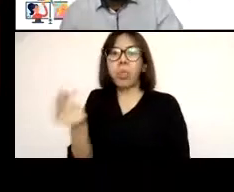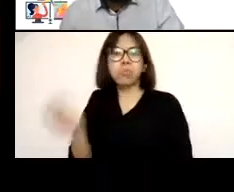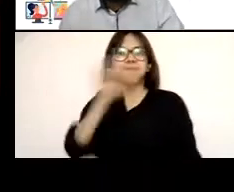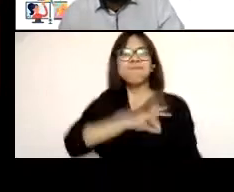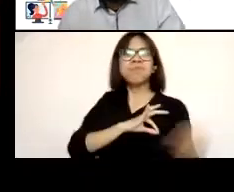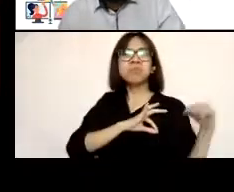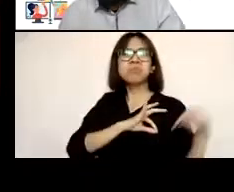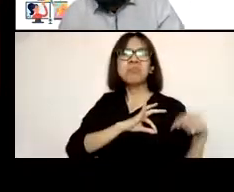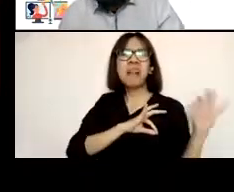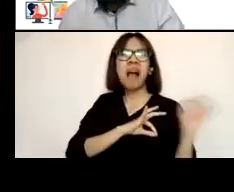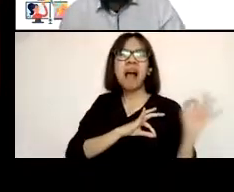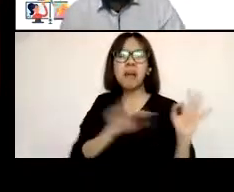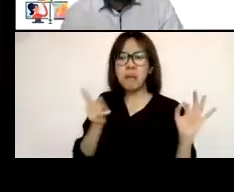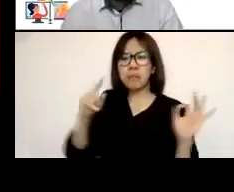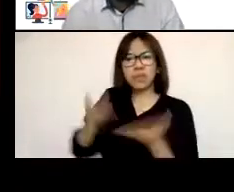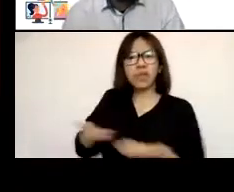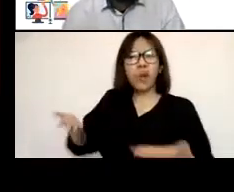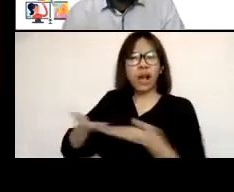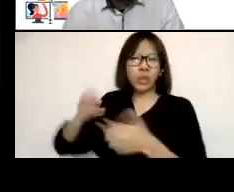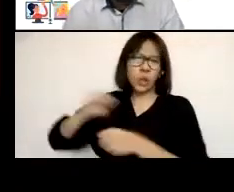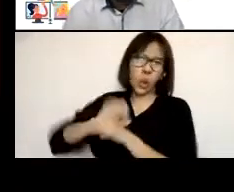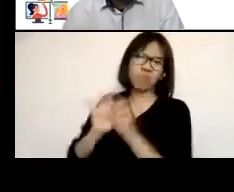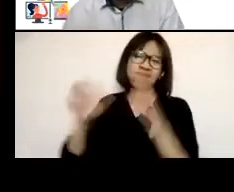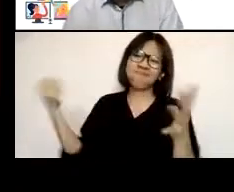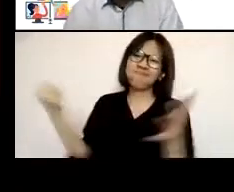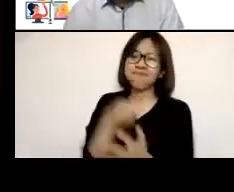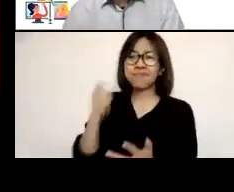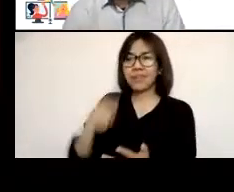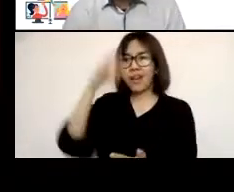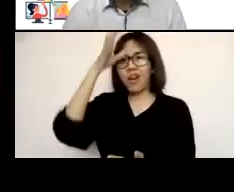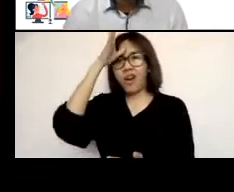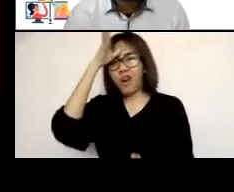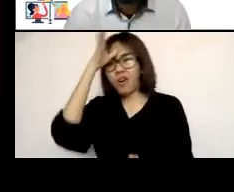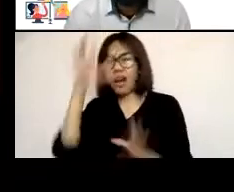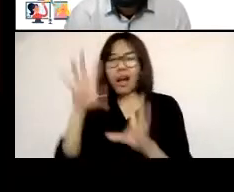pandemi. Mayoritas akibat dari kehilangan pekerjaan dan kehilangan lebih